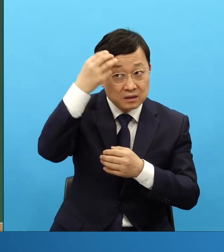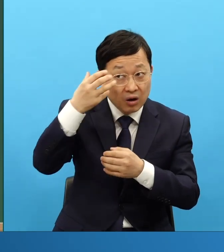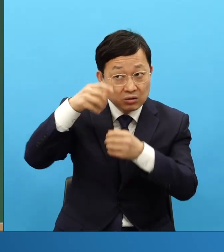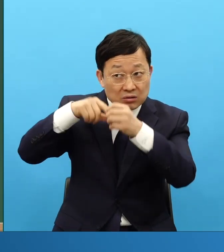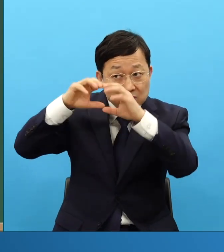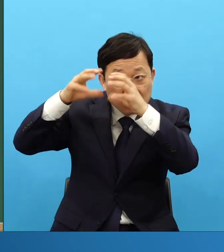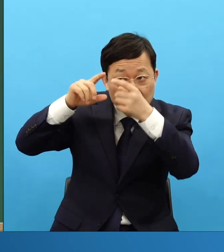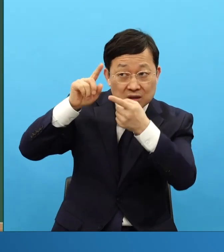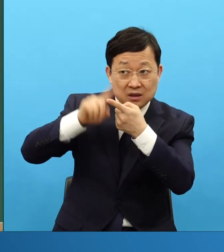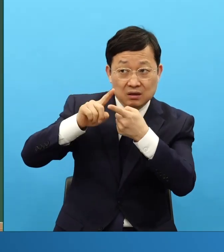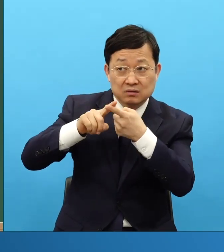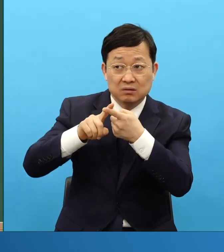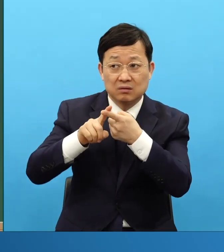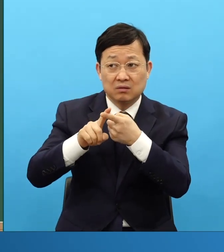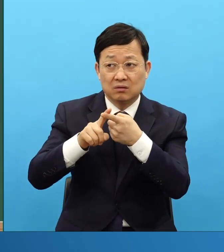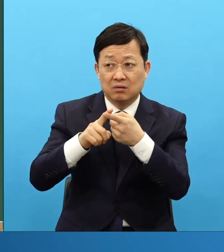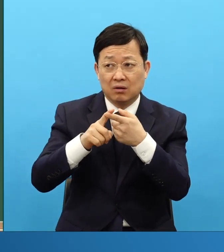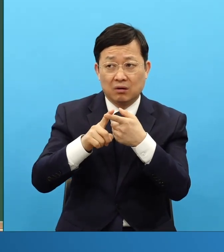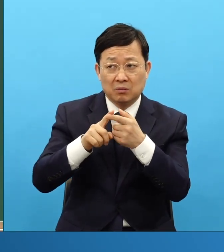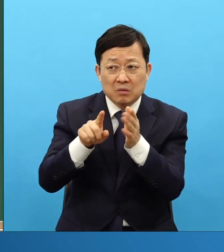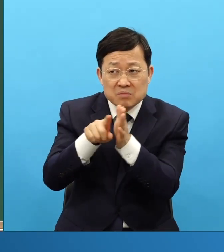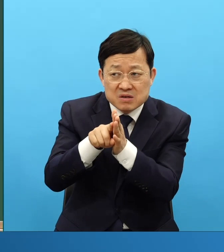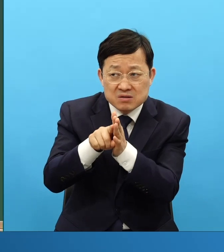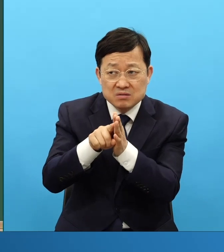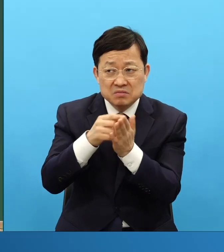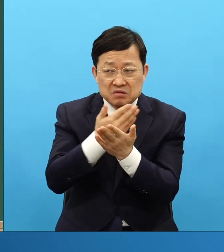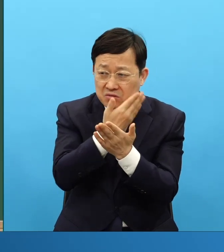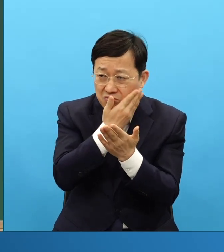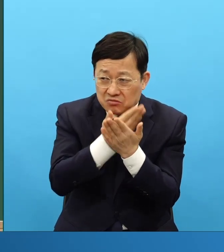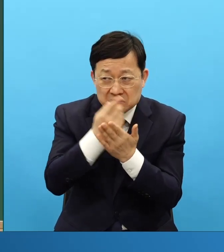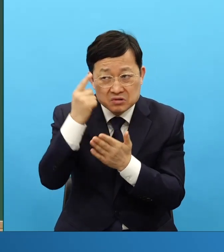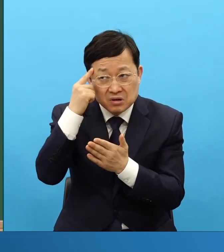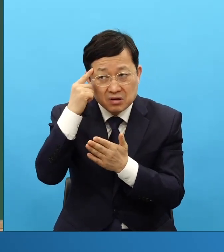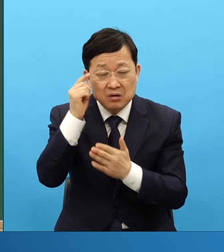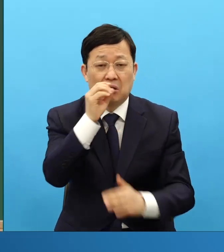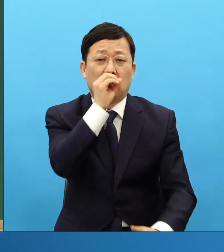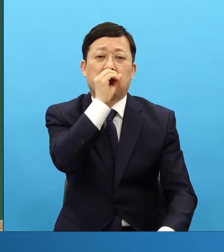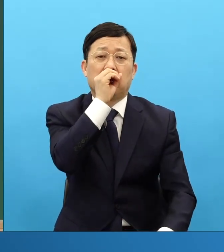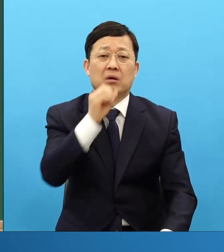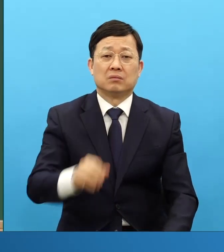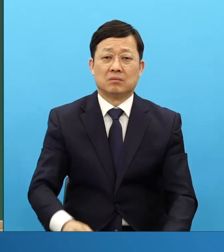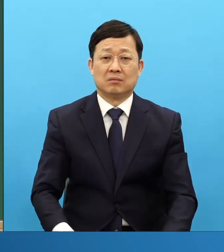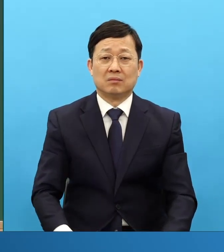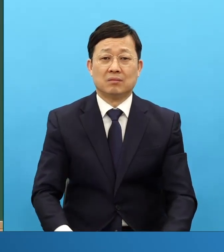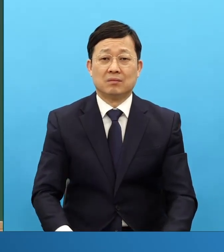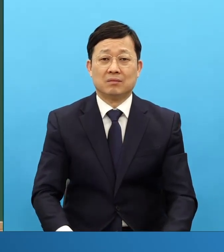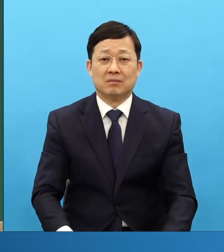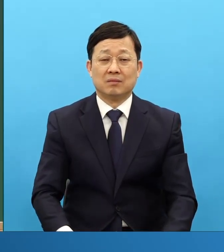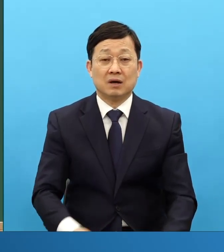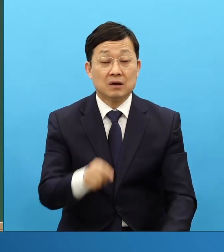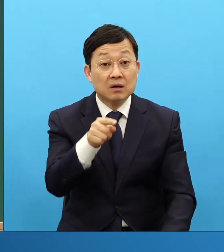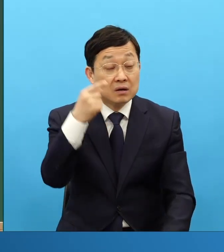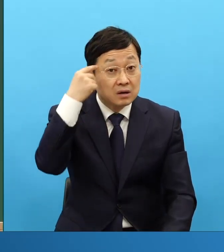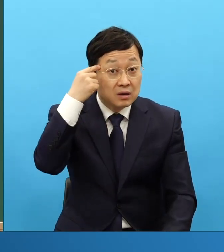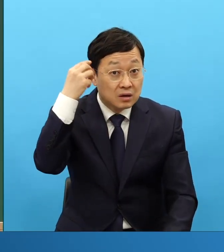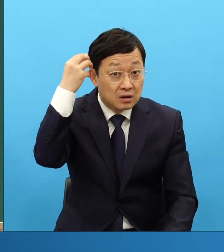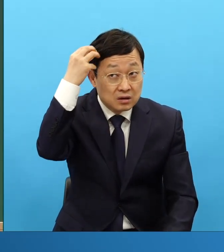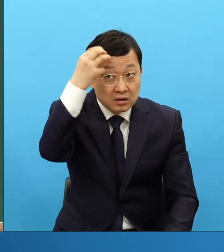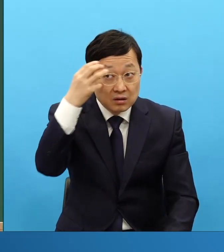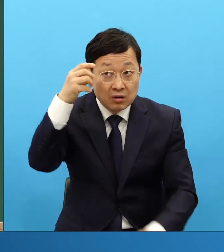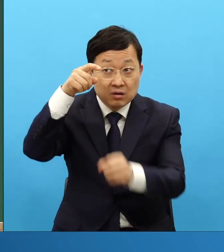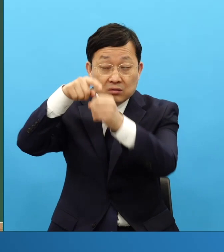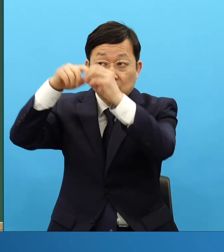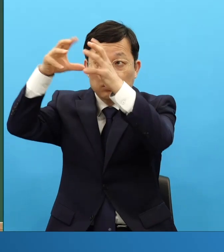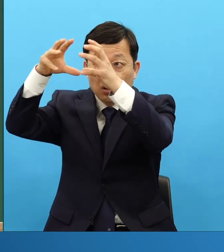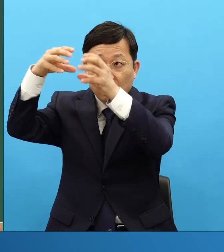on that. The Israelites are like that as well, but they did not consider the spiritual things important at all. 결론에 얘기하겠습니다만 영적인 부분이 결국 육신적으로